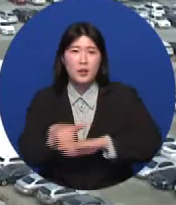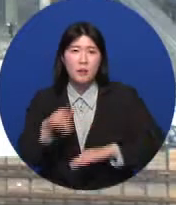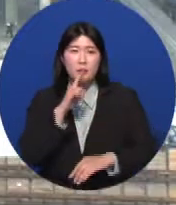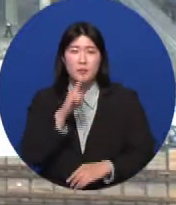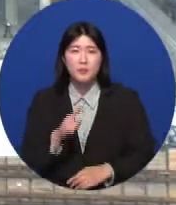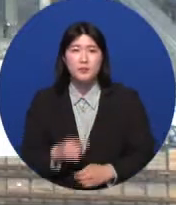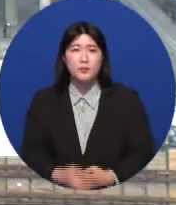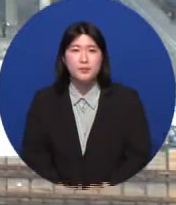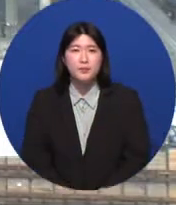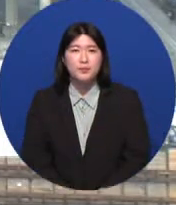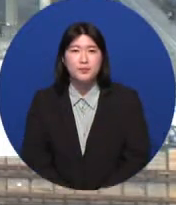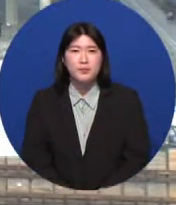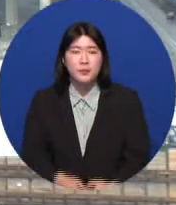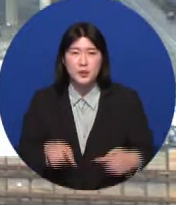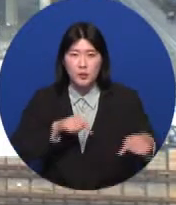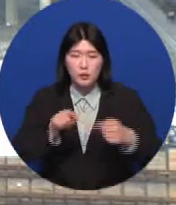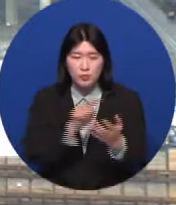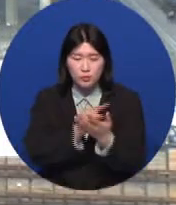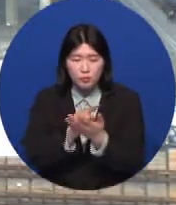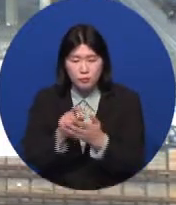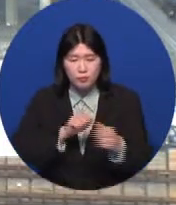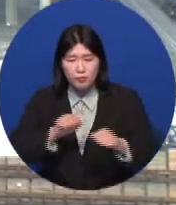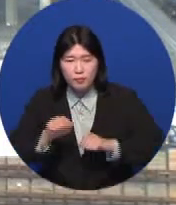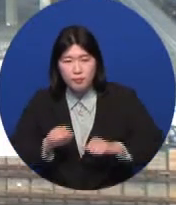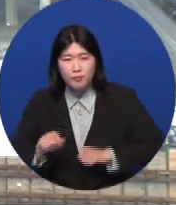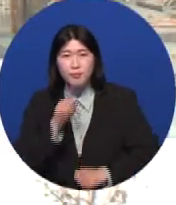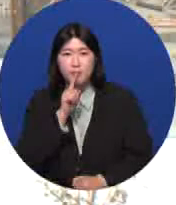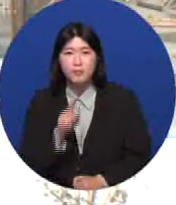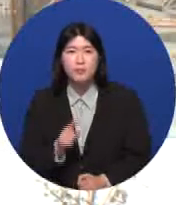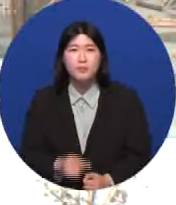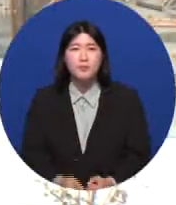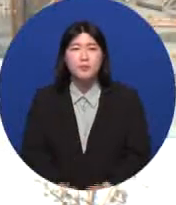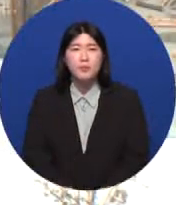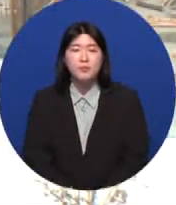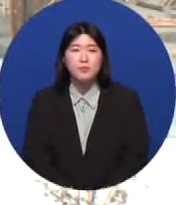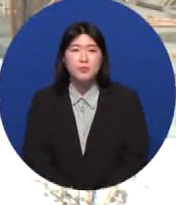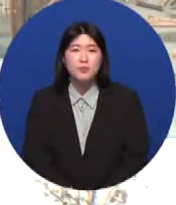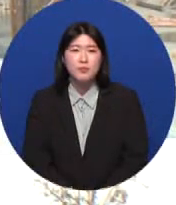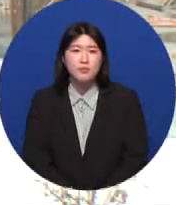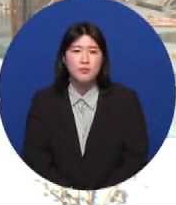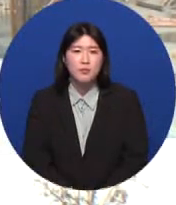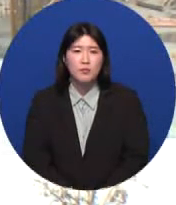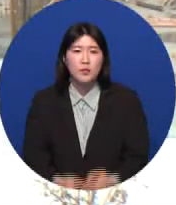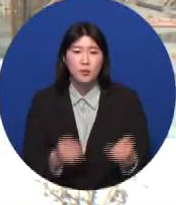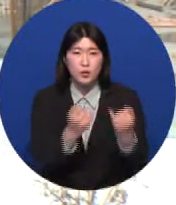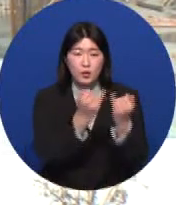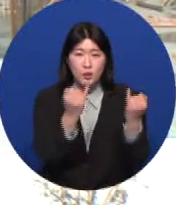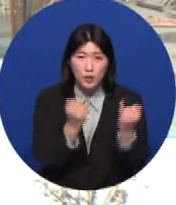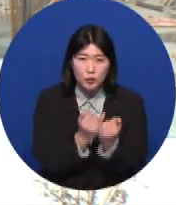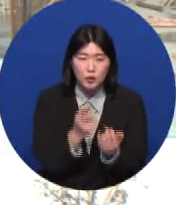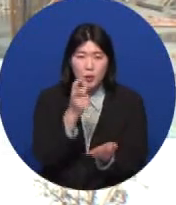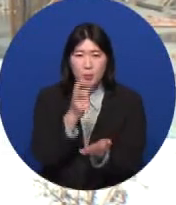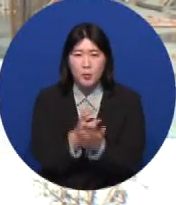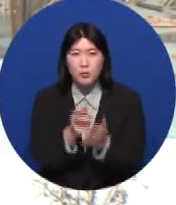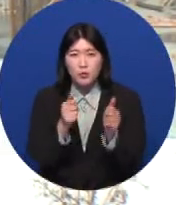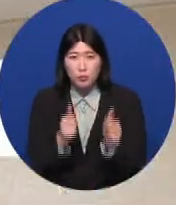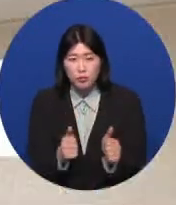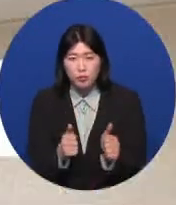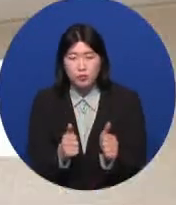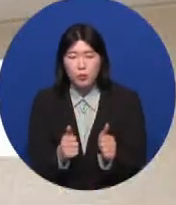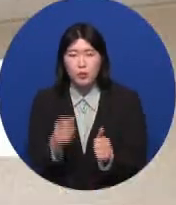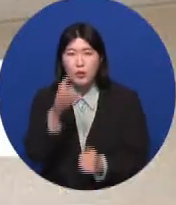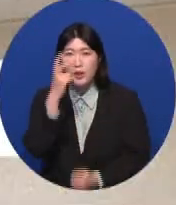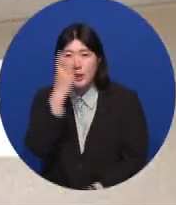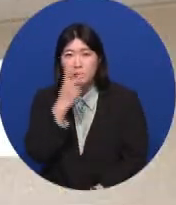수 있도록 정치권과 긴밀하게 협력하겠다 고 밝혔습니다 또 여성가족부와 법무부 등이 이전